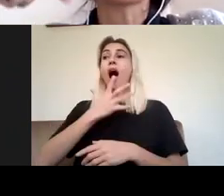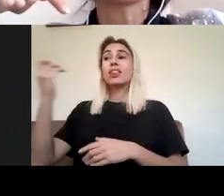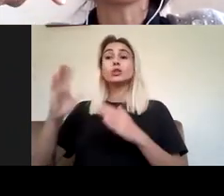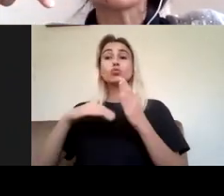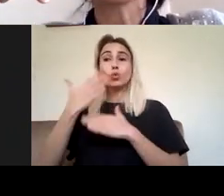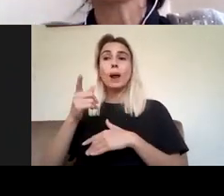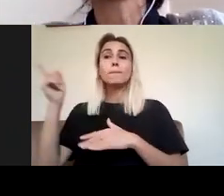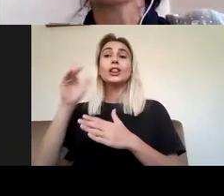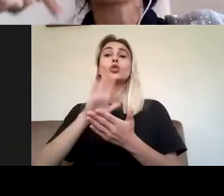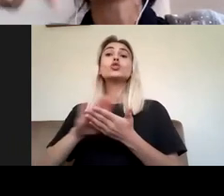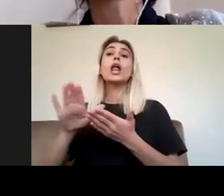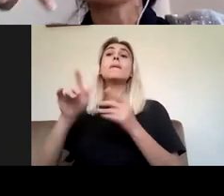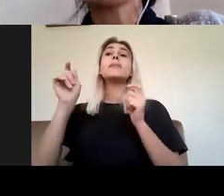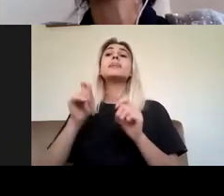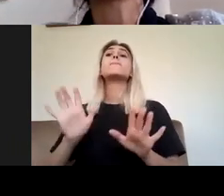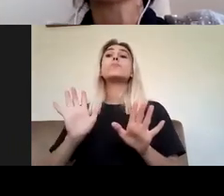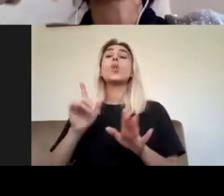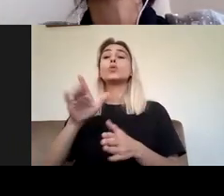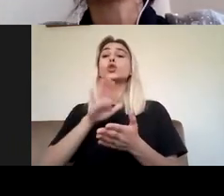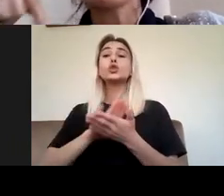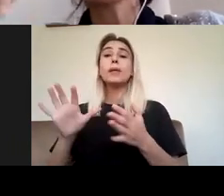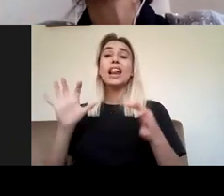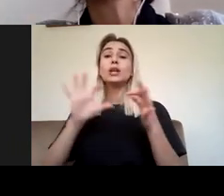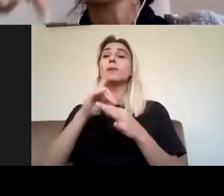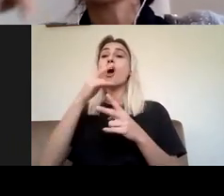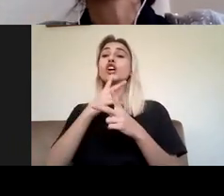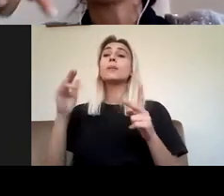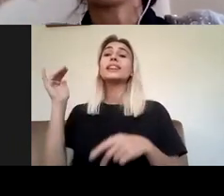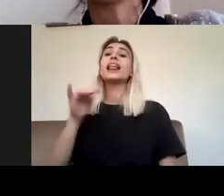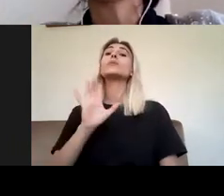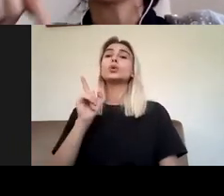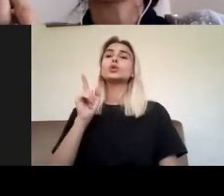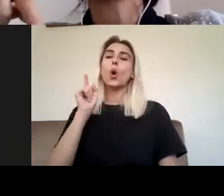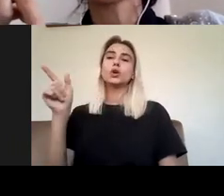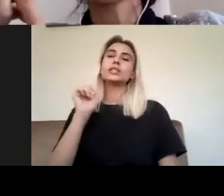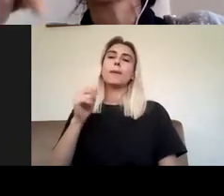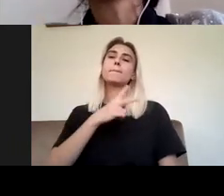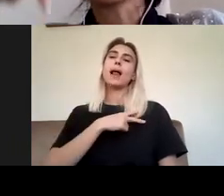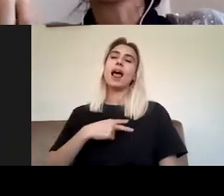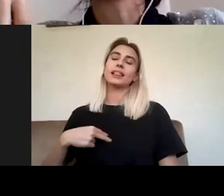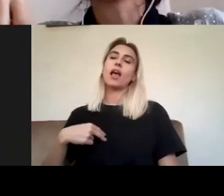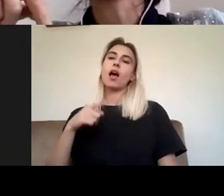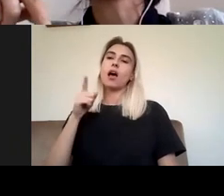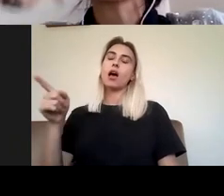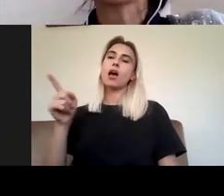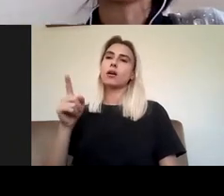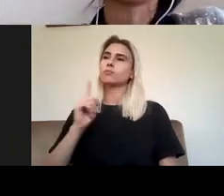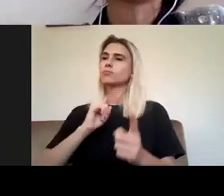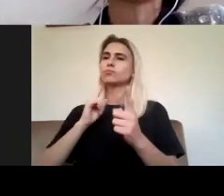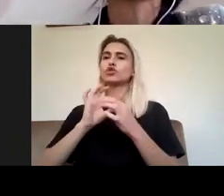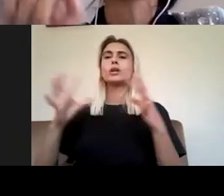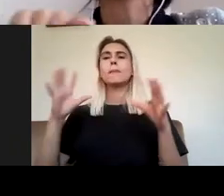bir düzenleme yapmıyor ya da bu yapmadığı düzenleme ilişkin bir açıklama getirmiyorsa, işte o zaman belediye ile itilafınızı çözebilmeniz için